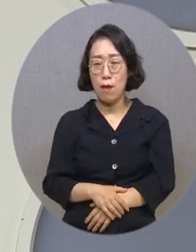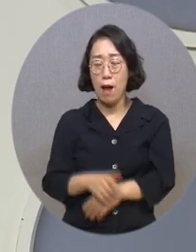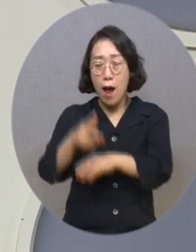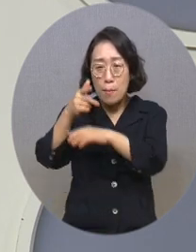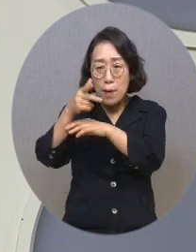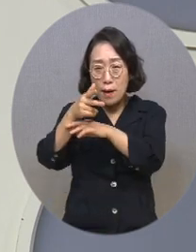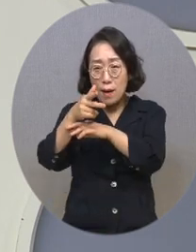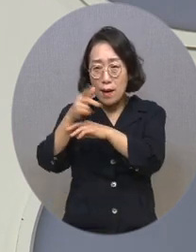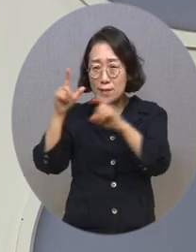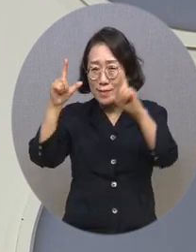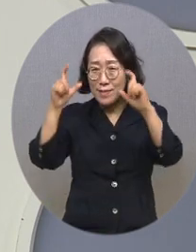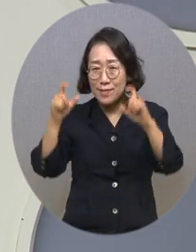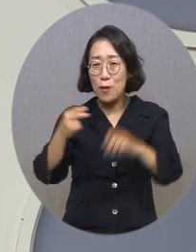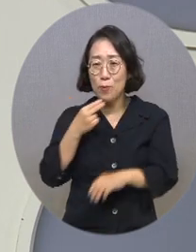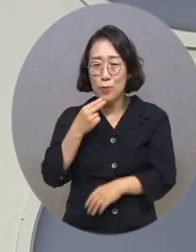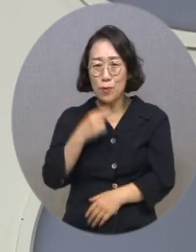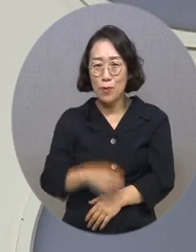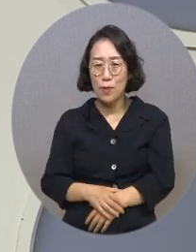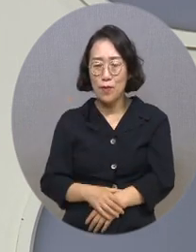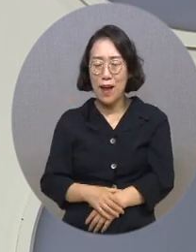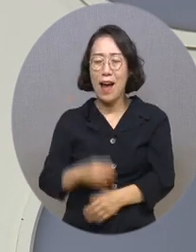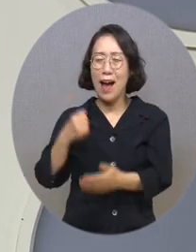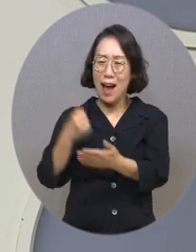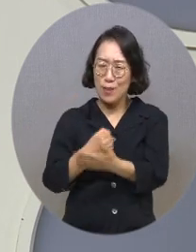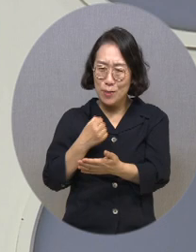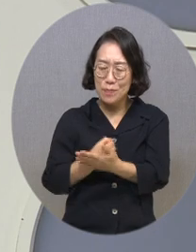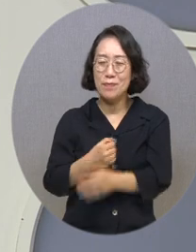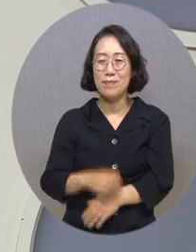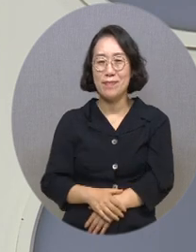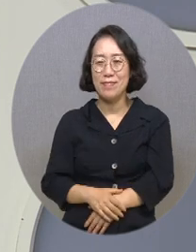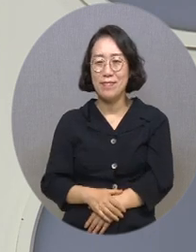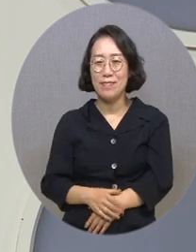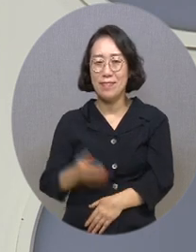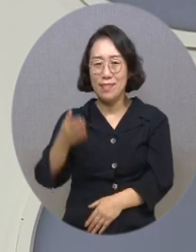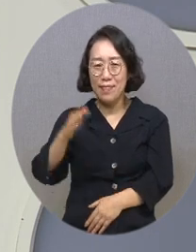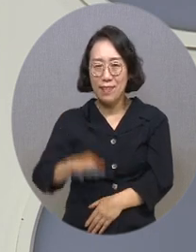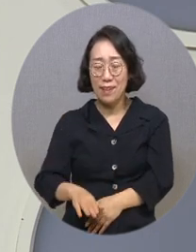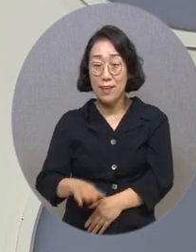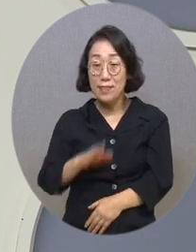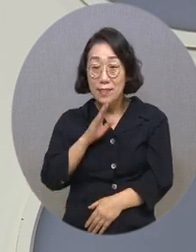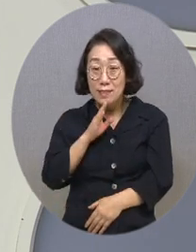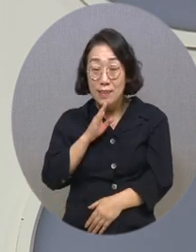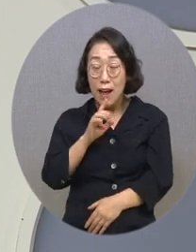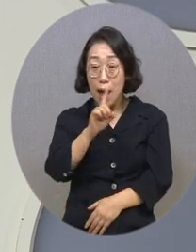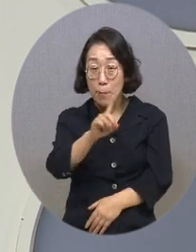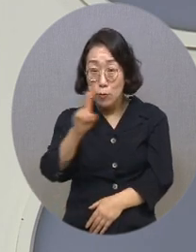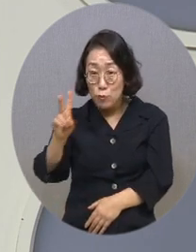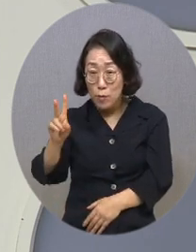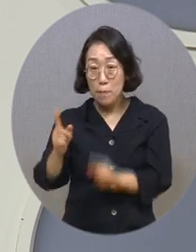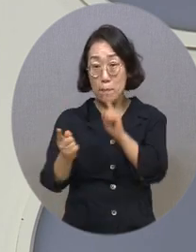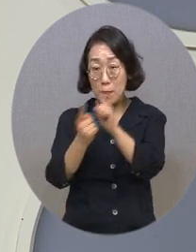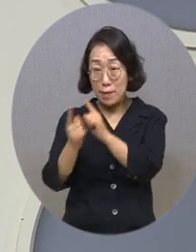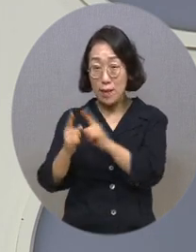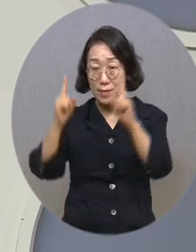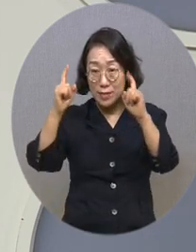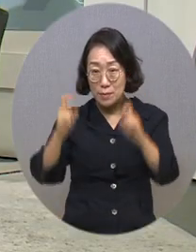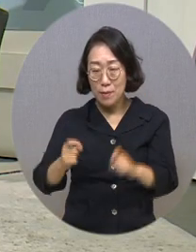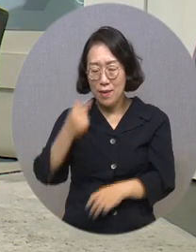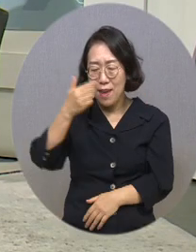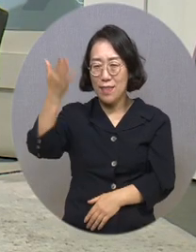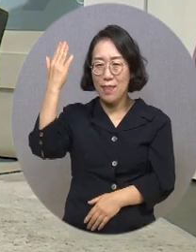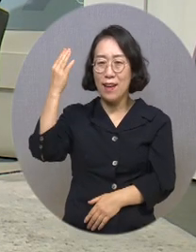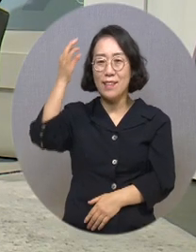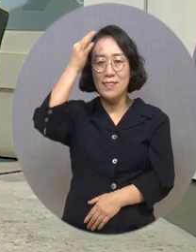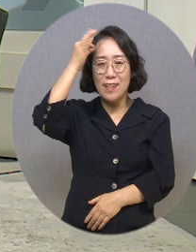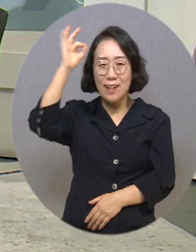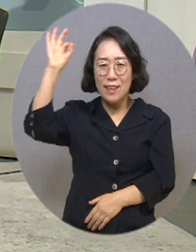그래서 전부 다 아쉬운 추억으로 갖고 있는데 이걸 직접 한두 명 해보니까 그때 추억이